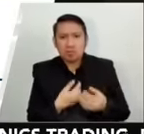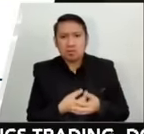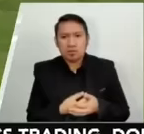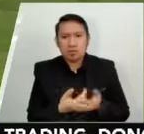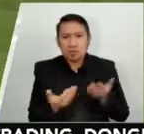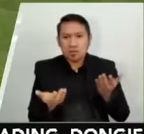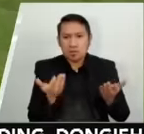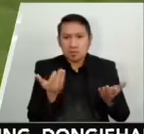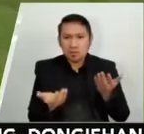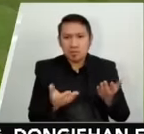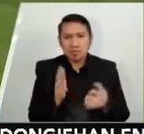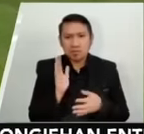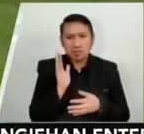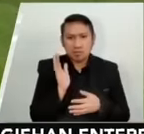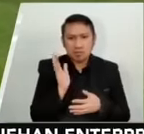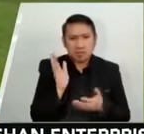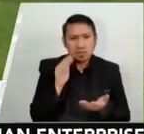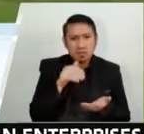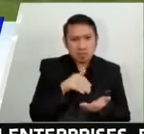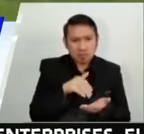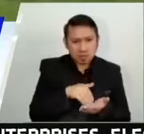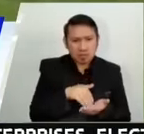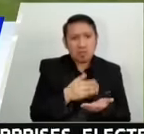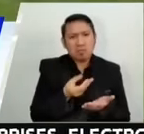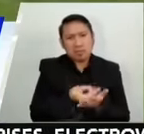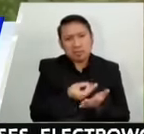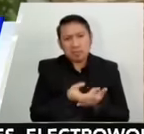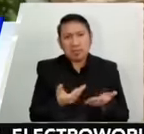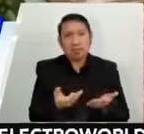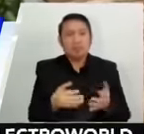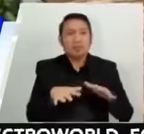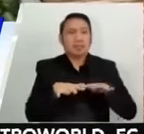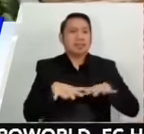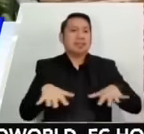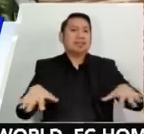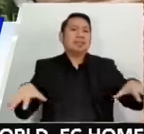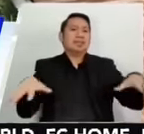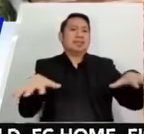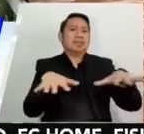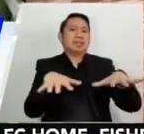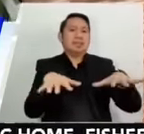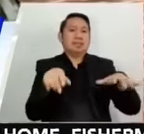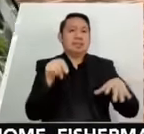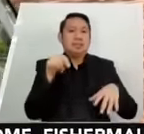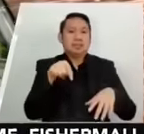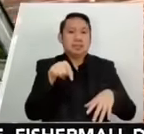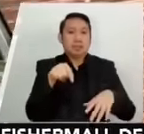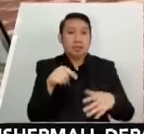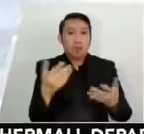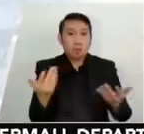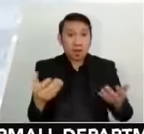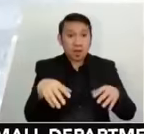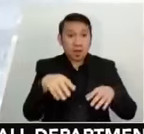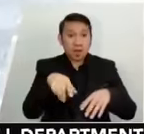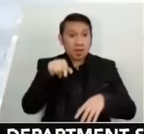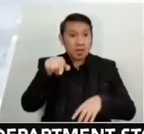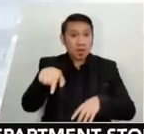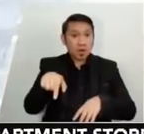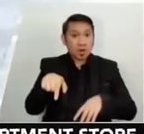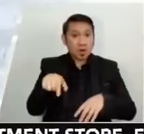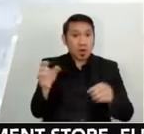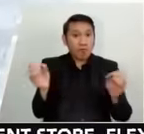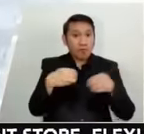50k ang malaking compound nasa likod lang ng mismong munisipyo ng bamban lahat po ng